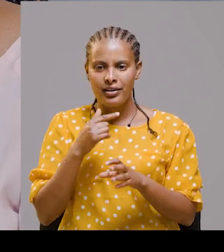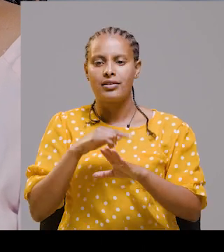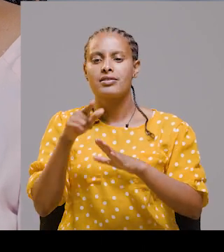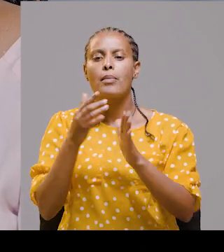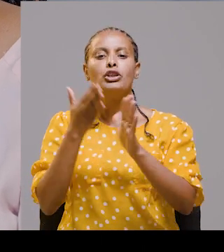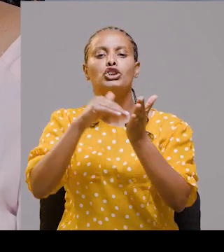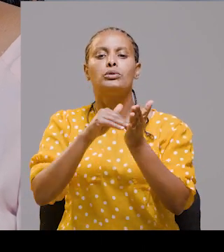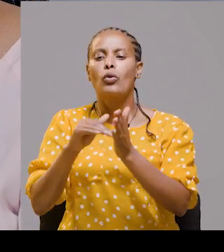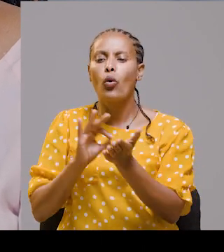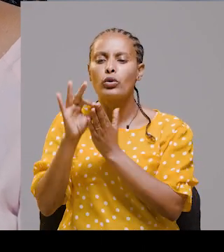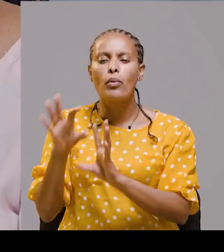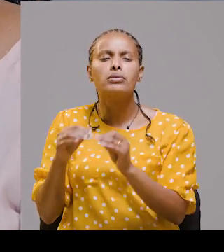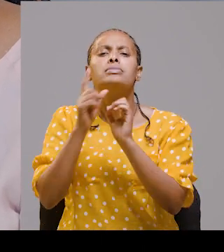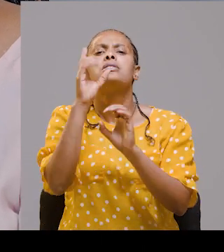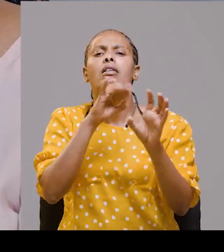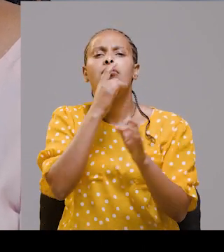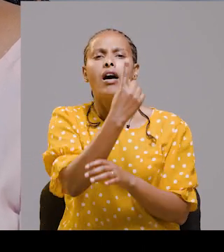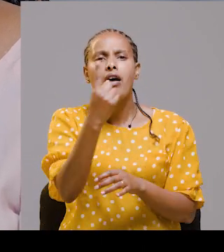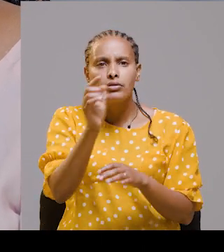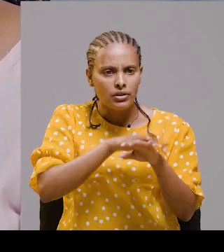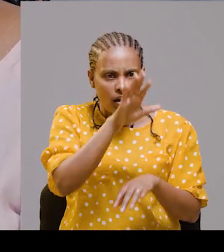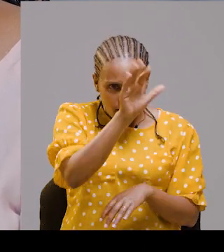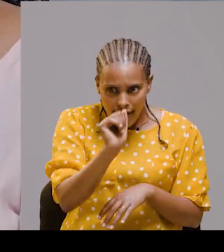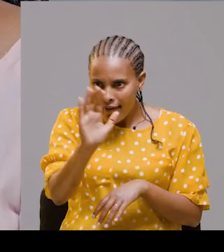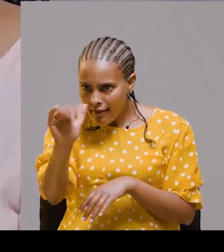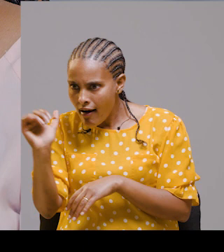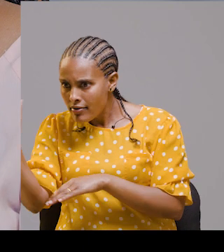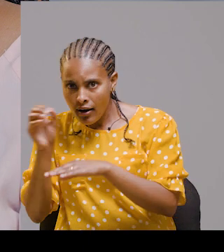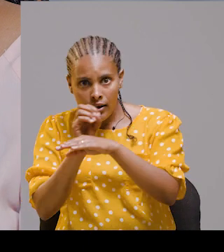የሚቆጠሩ ተማሪዎች ምንድን ነው የምናደርጋቸው? እያንዳንዱን ጠርቶ